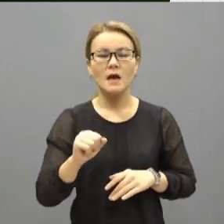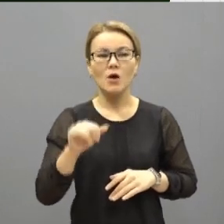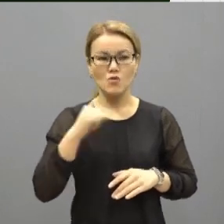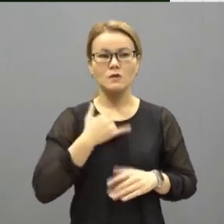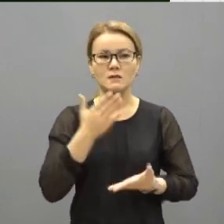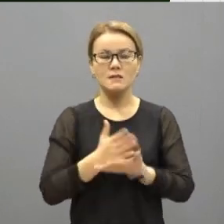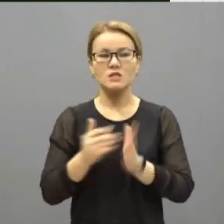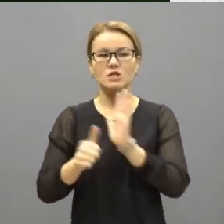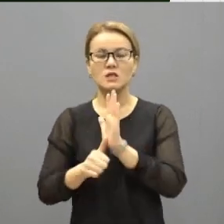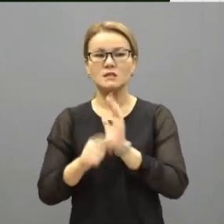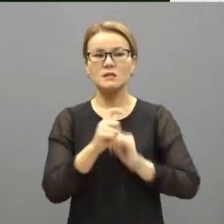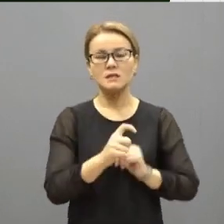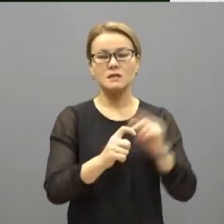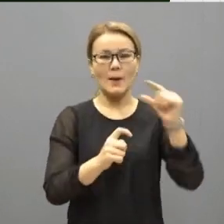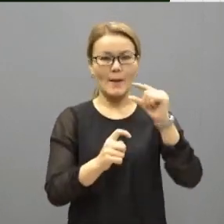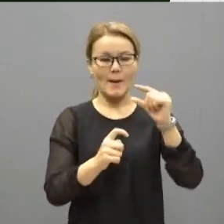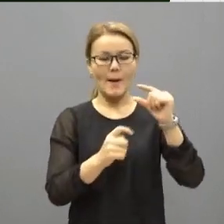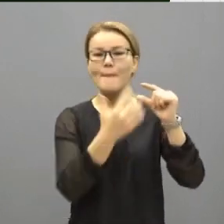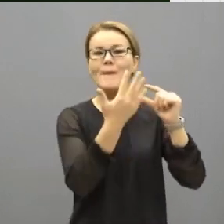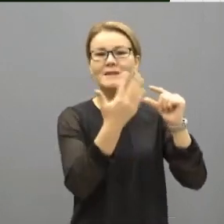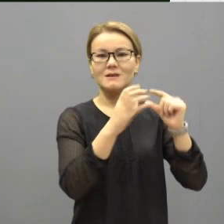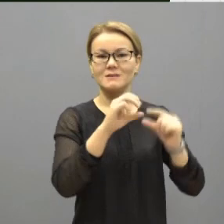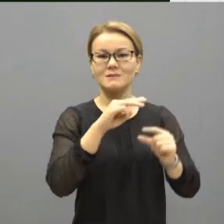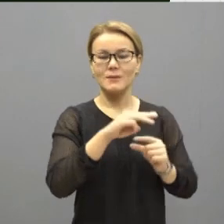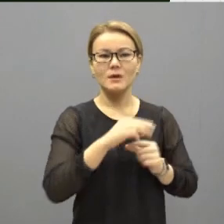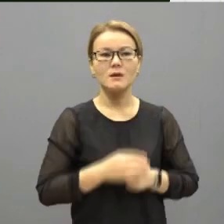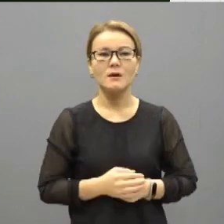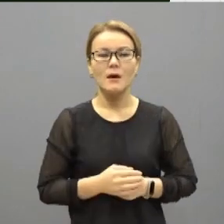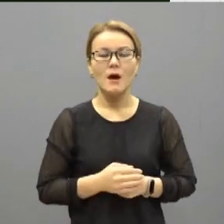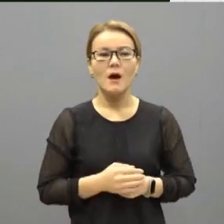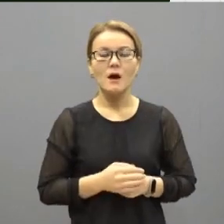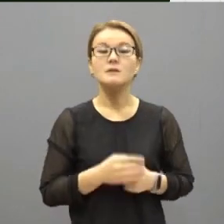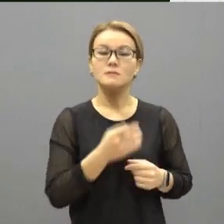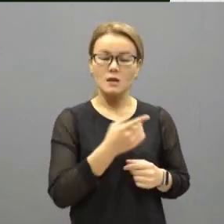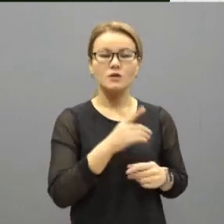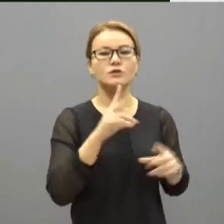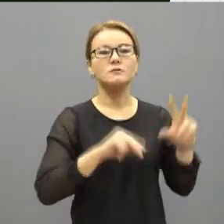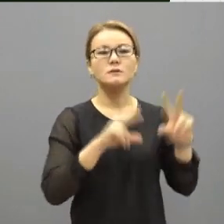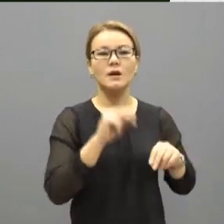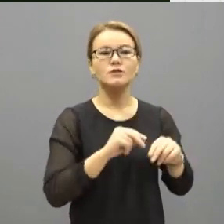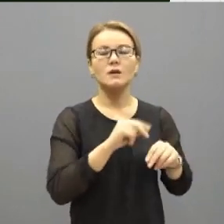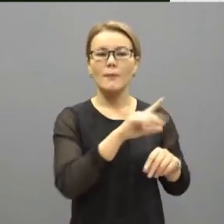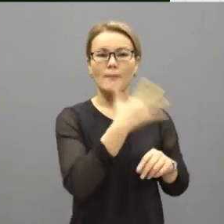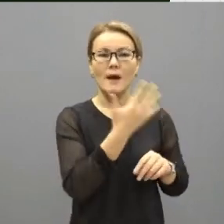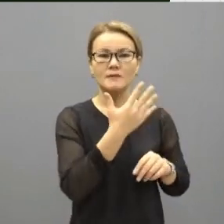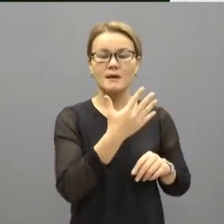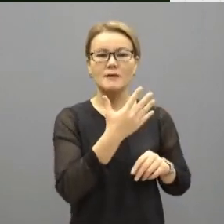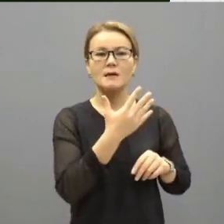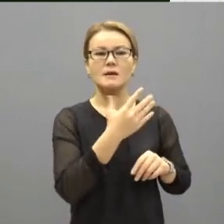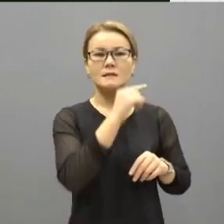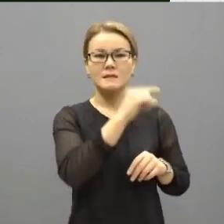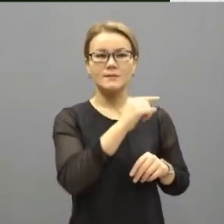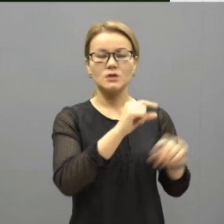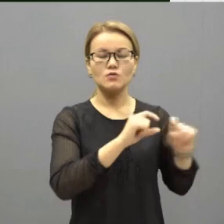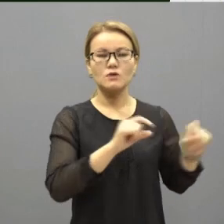степени, значит данное уравнение имеет пятую степень. Следующий